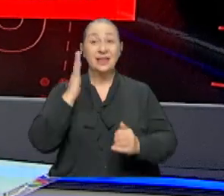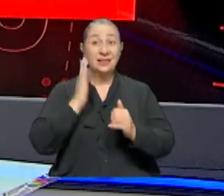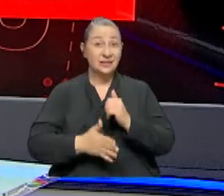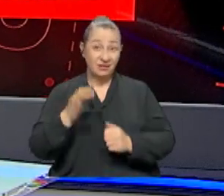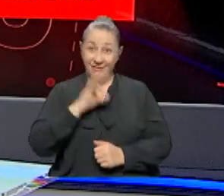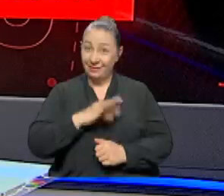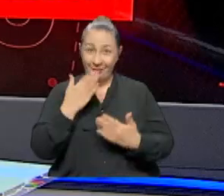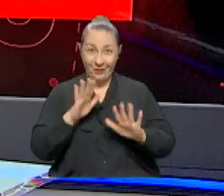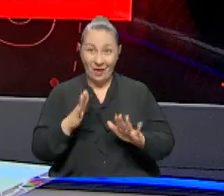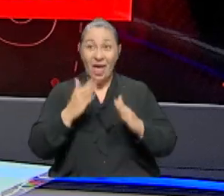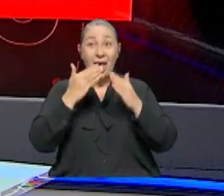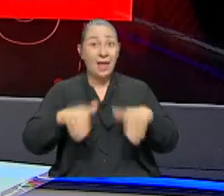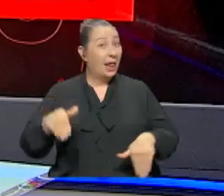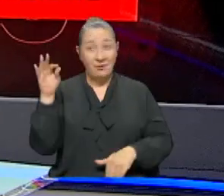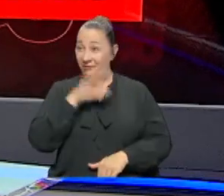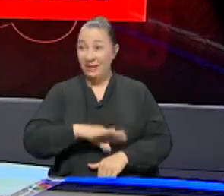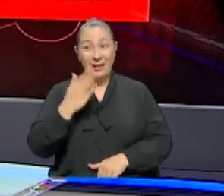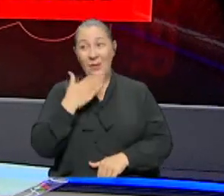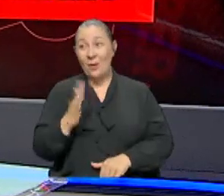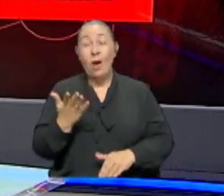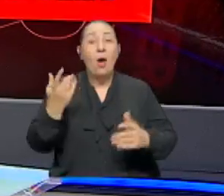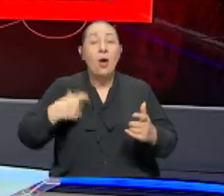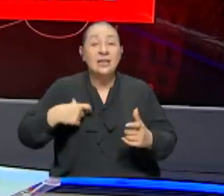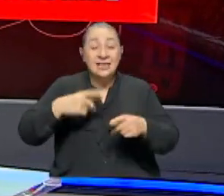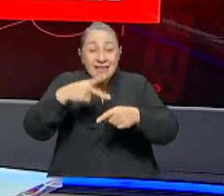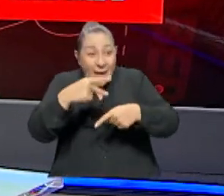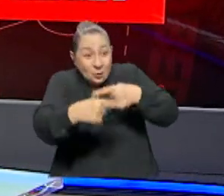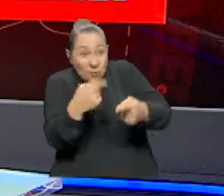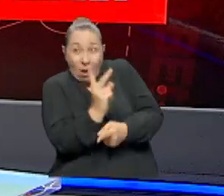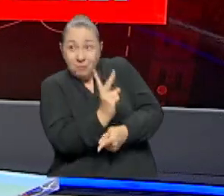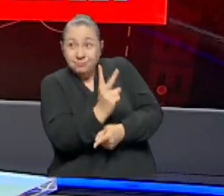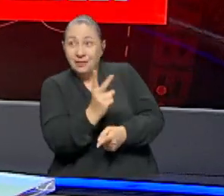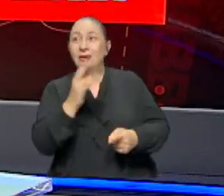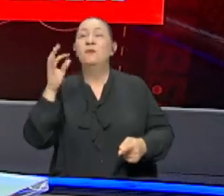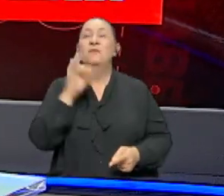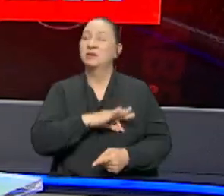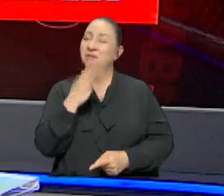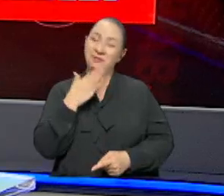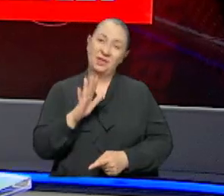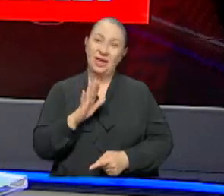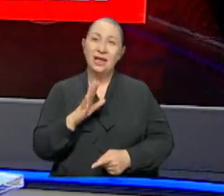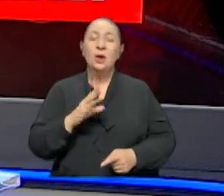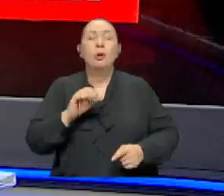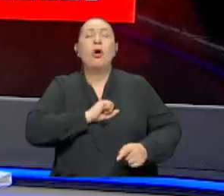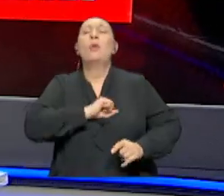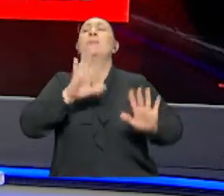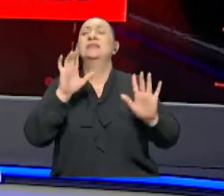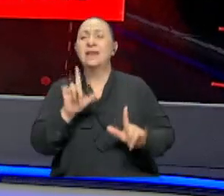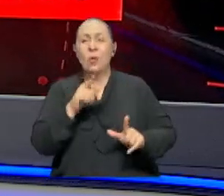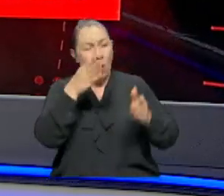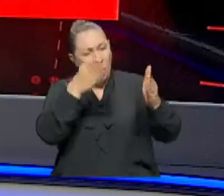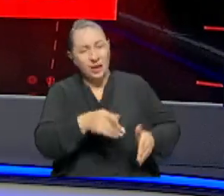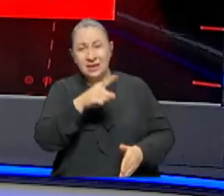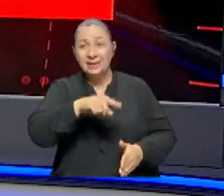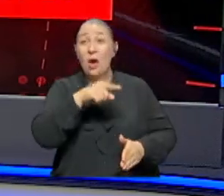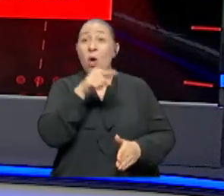Yasaklar fayda getirmiyor, engellemeler fayda getirmiyor. Özellikle Z kuşağı üzerinde fayda getirmiyor. Çekinmemeniz gerekiyor onlardan.